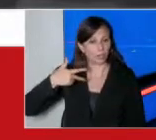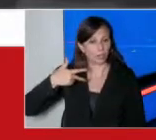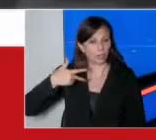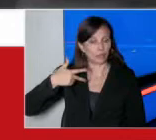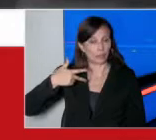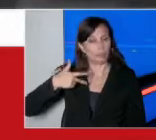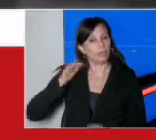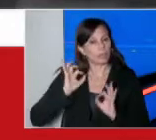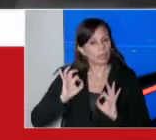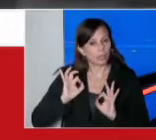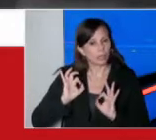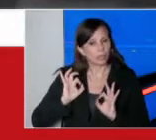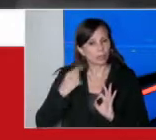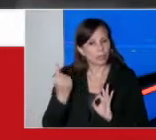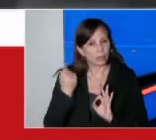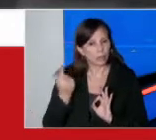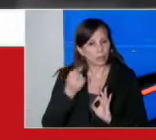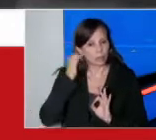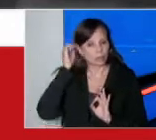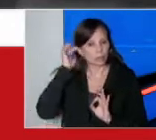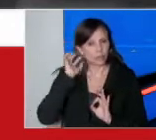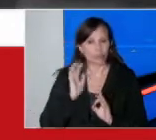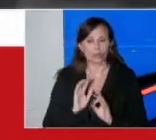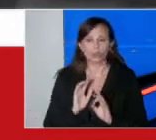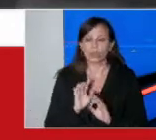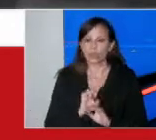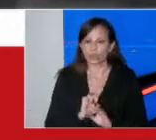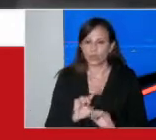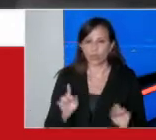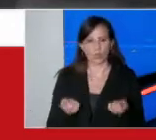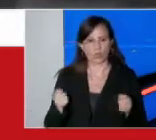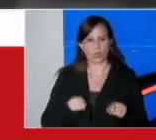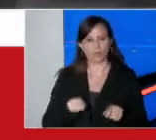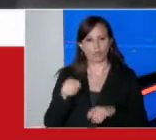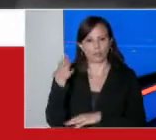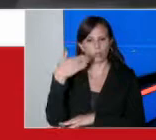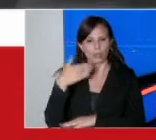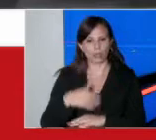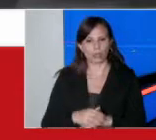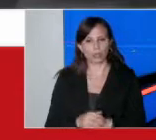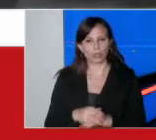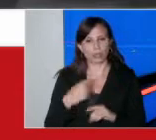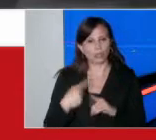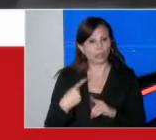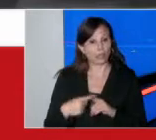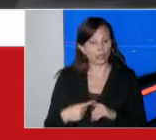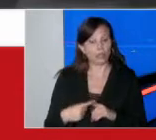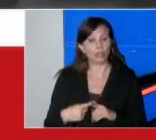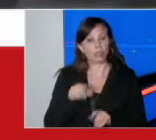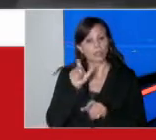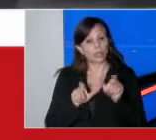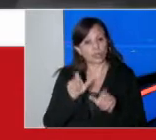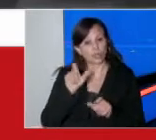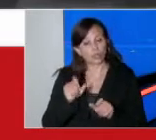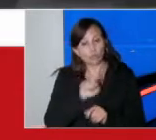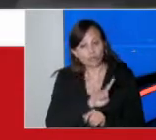בבידוד, זה בסדר גמור, כל אחד שיוצא יעשה את החשבון לעצמו, לא סגרנו את המדינה, אבל להגביל את כניסתם שלא ישראלים